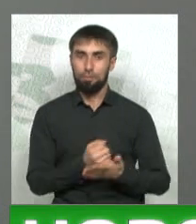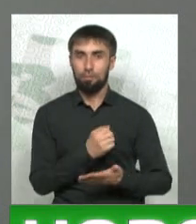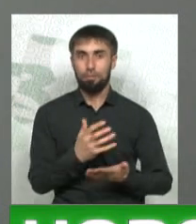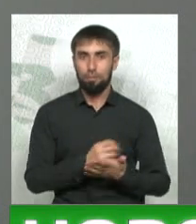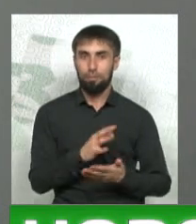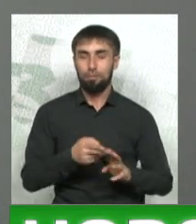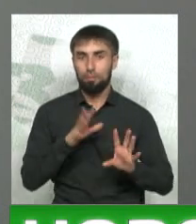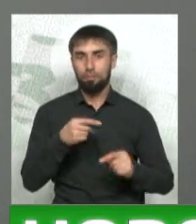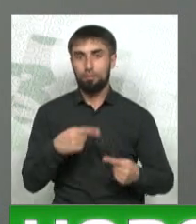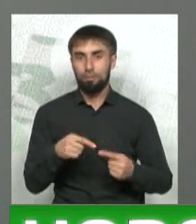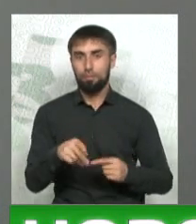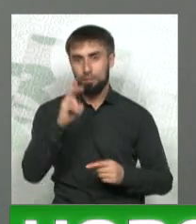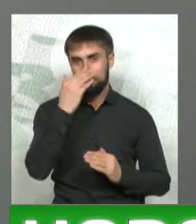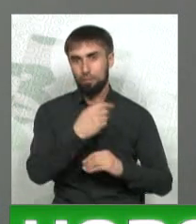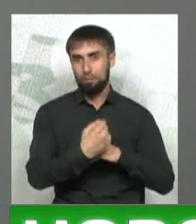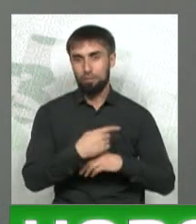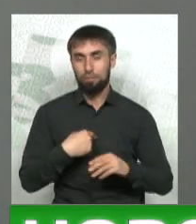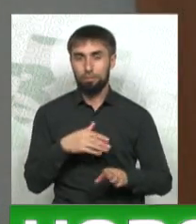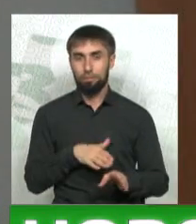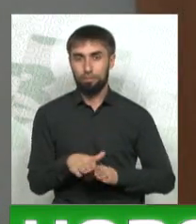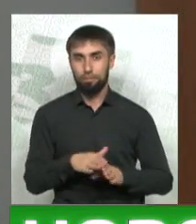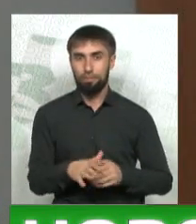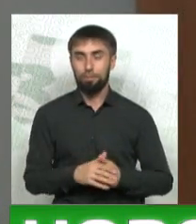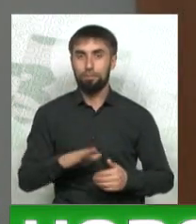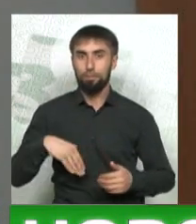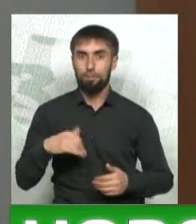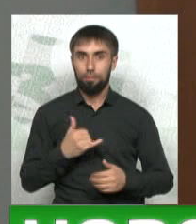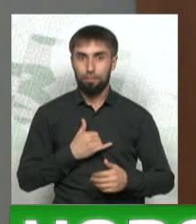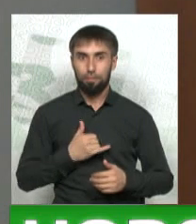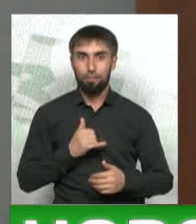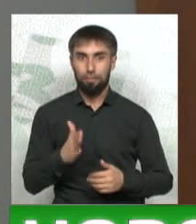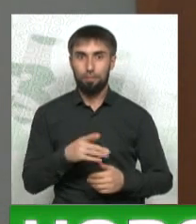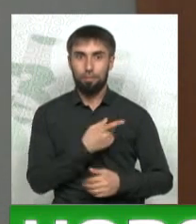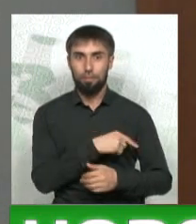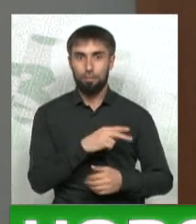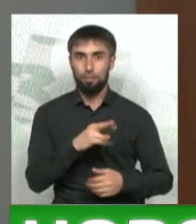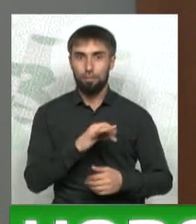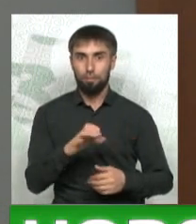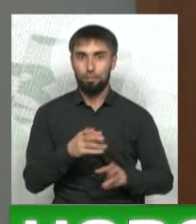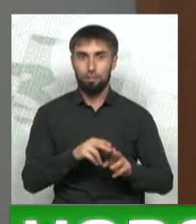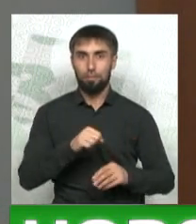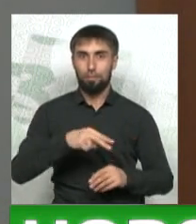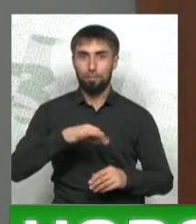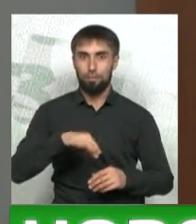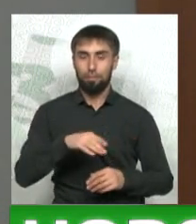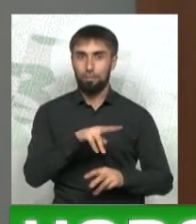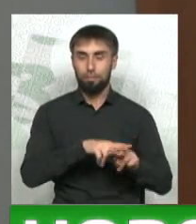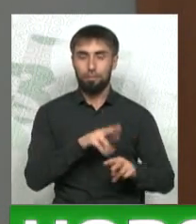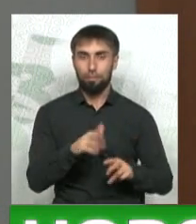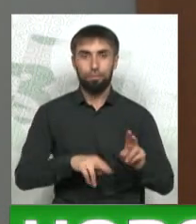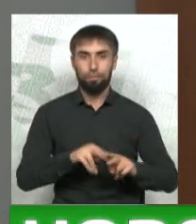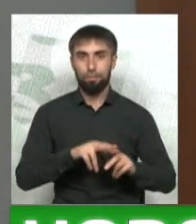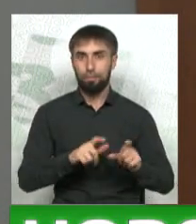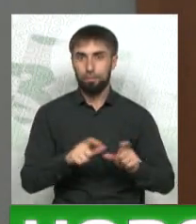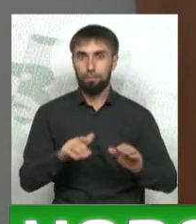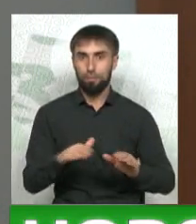мы все равно это государственная задача, мы ее выполняем. Потом у нас идет больничный комплекс, это Алиюрт. А там, где сейчас строится